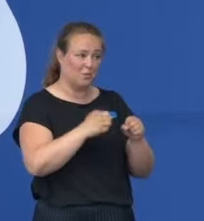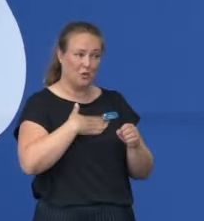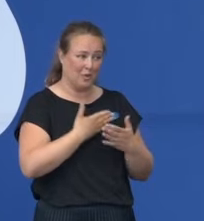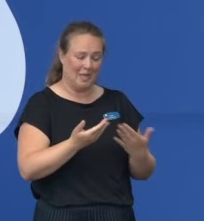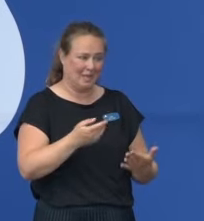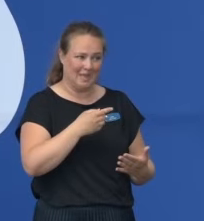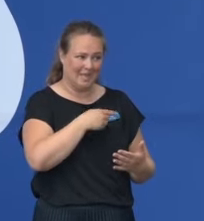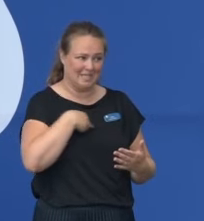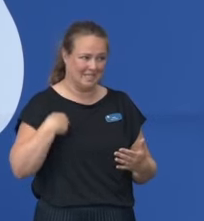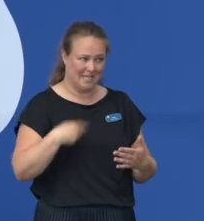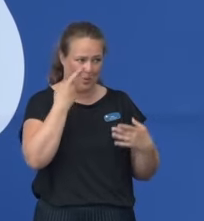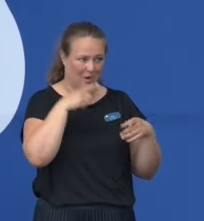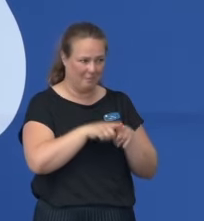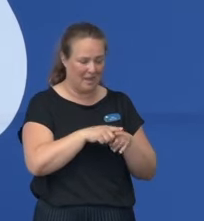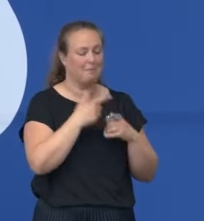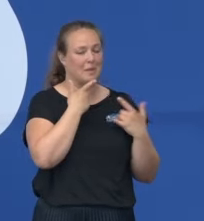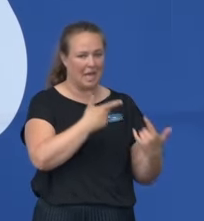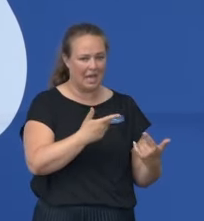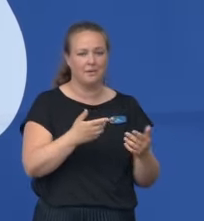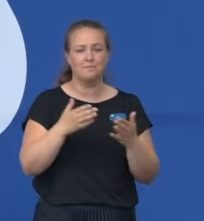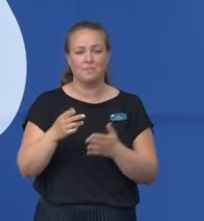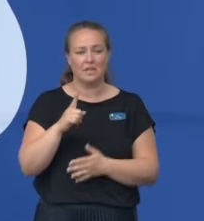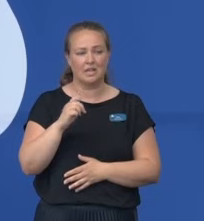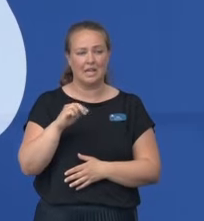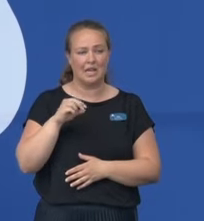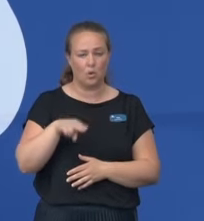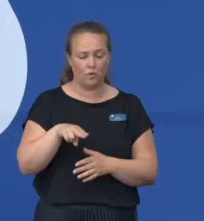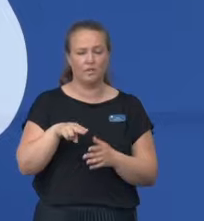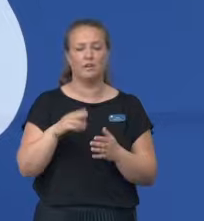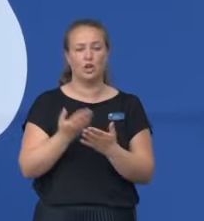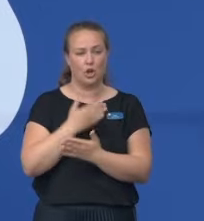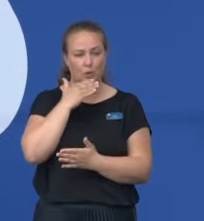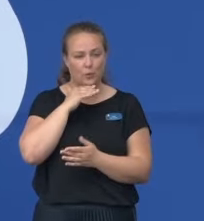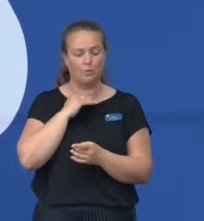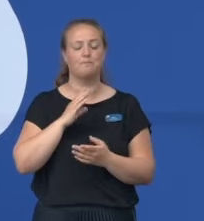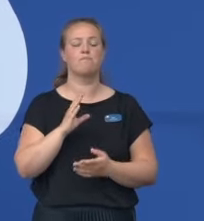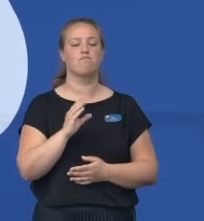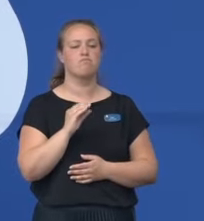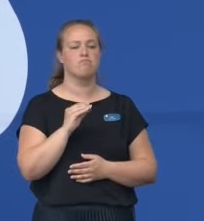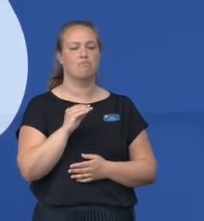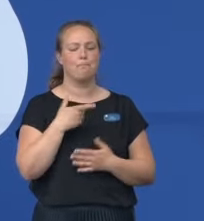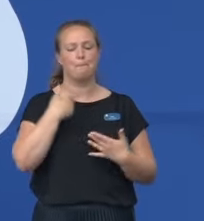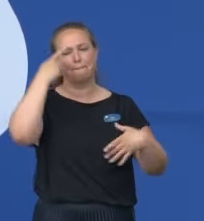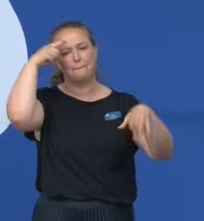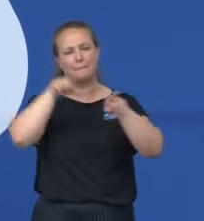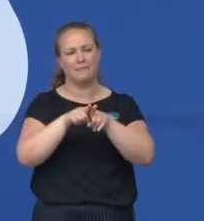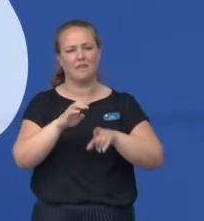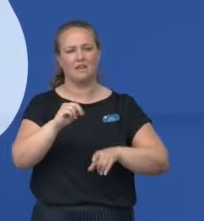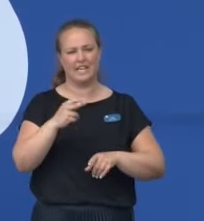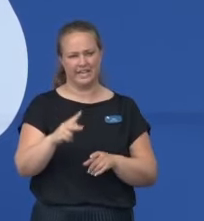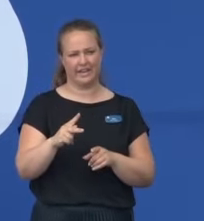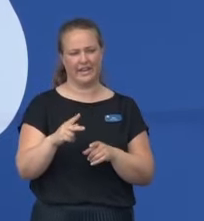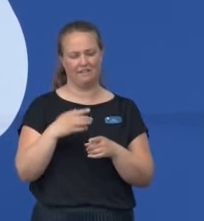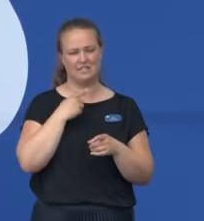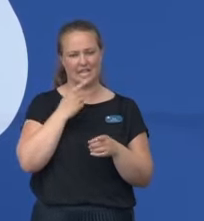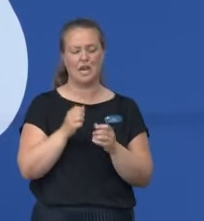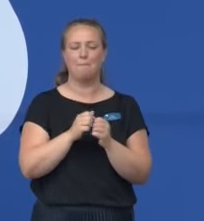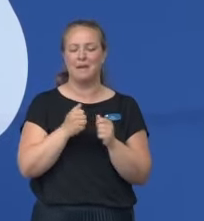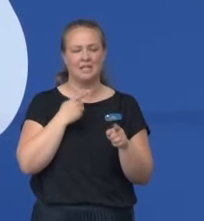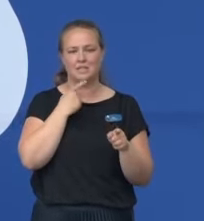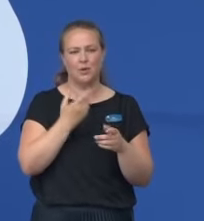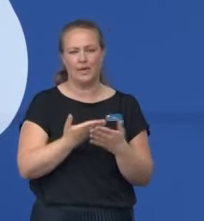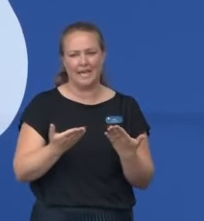mycket, Luff. Vi går vidare till Leon McManus från då Grön Ungdom. Ja, nej men alltså, jag håller med om det Erik säger, men det som man inte nämner är ju att